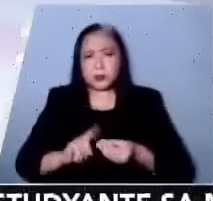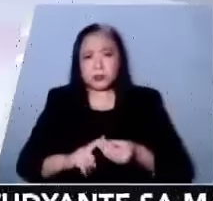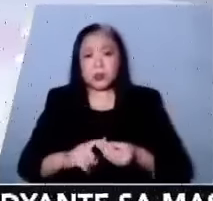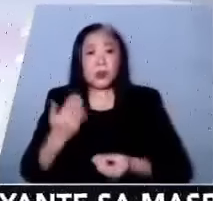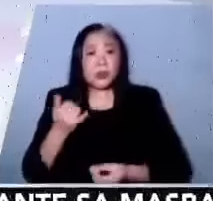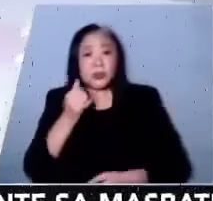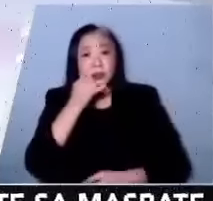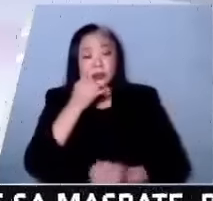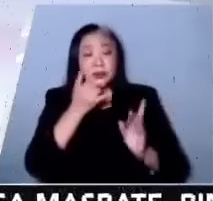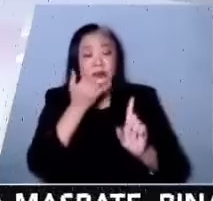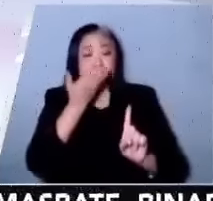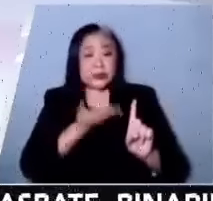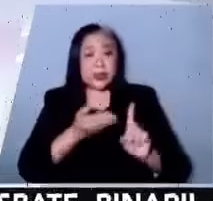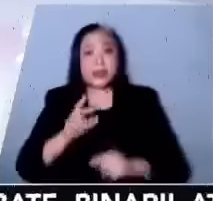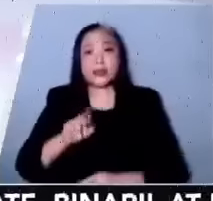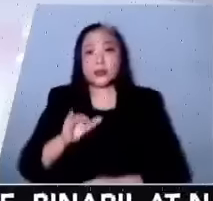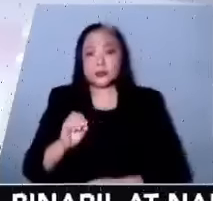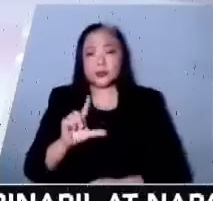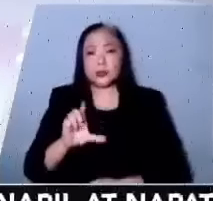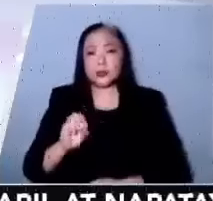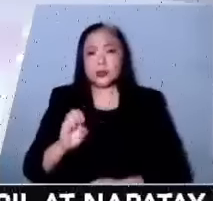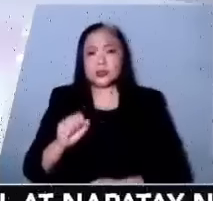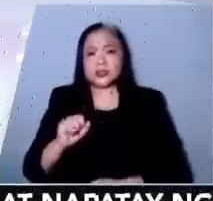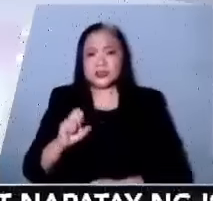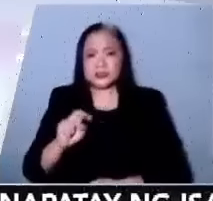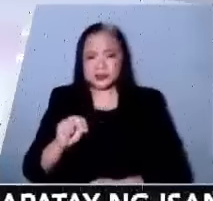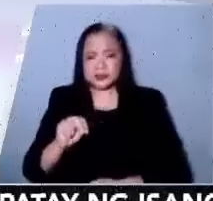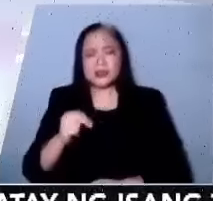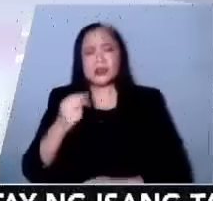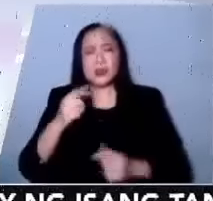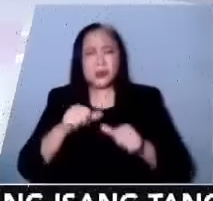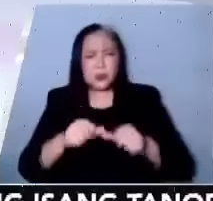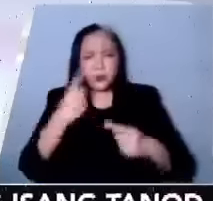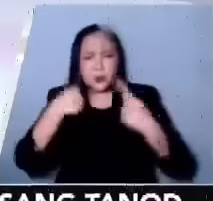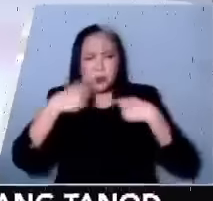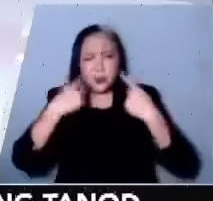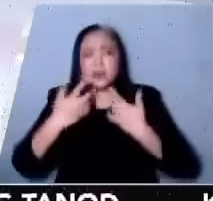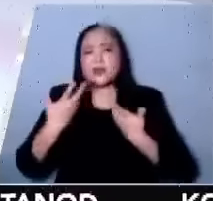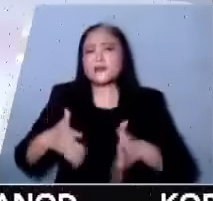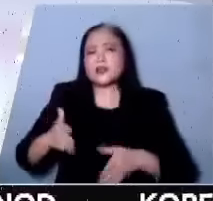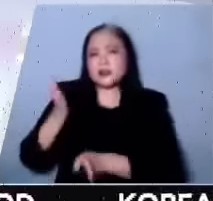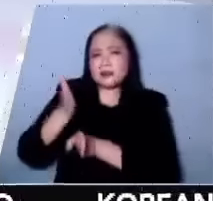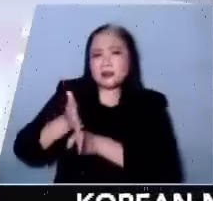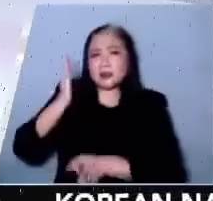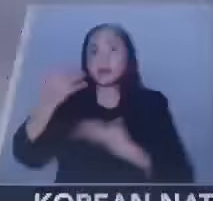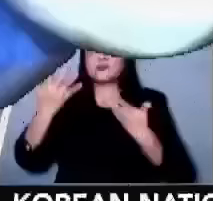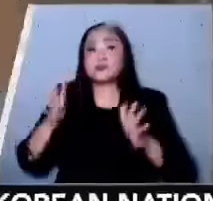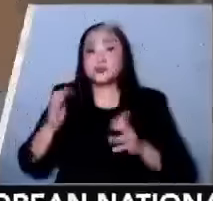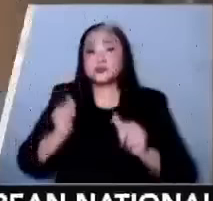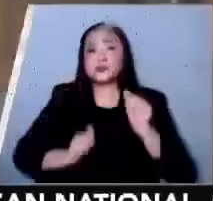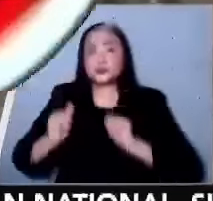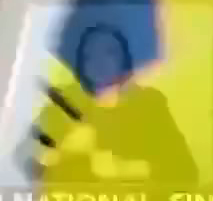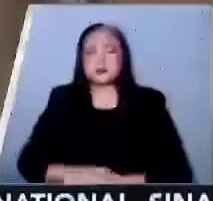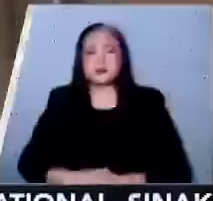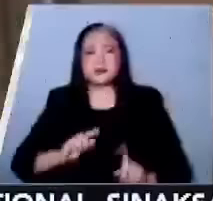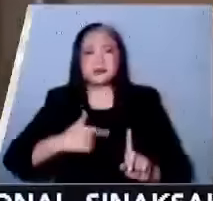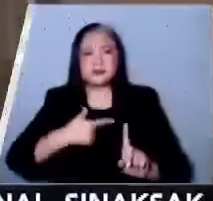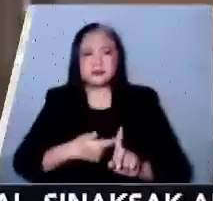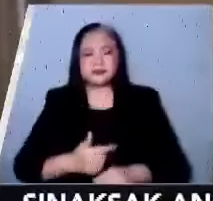na tuloy-tuloy na umiiyak kahit tapos na ang eksena. Ang paglilinaw ng aktres sa report ni Lars Santiago.